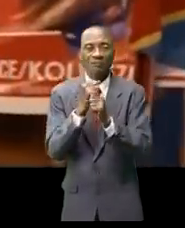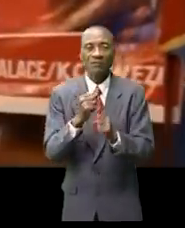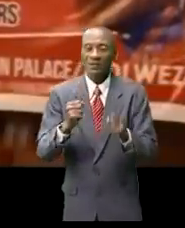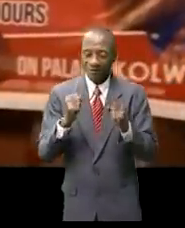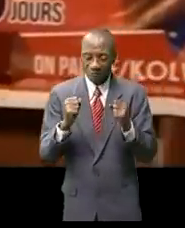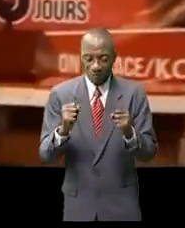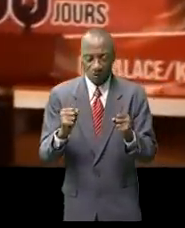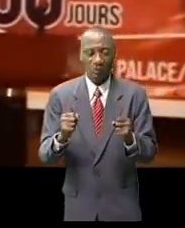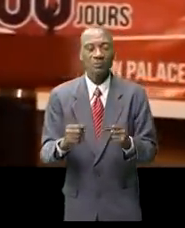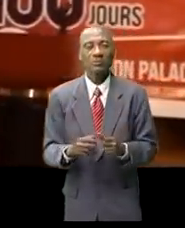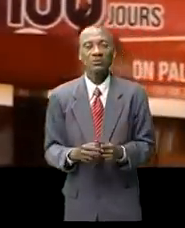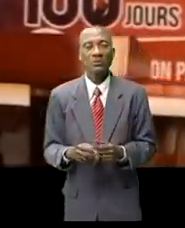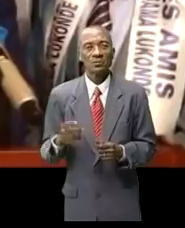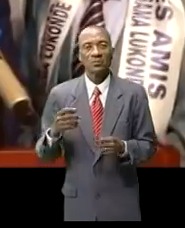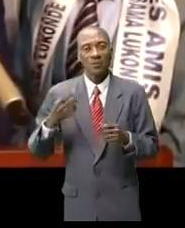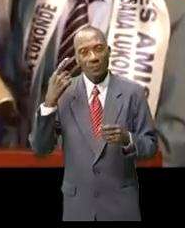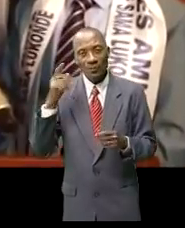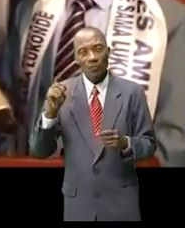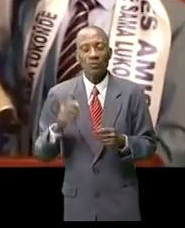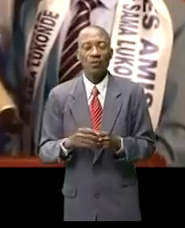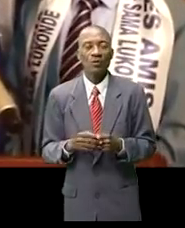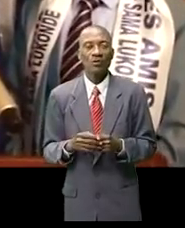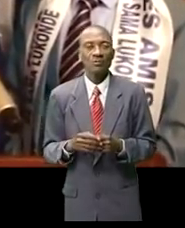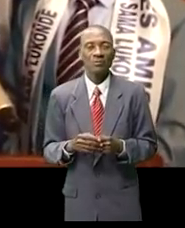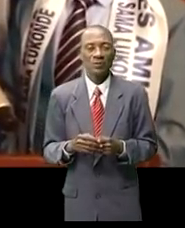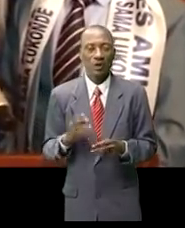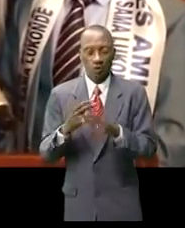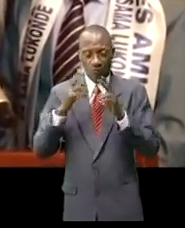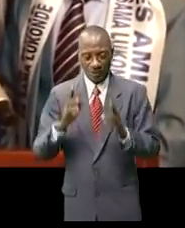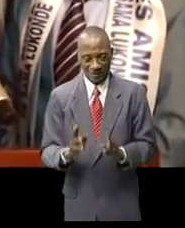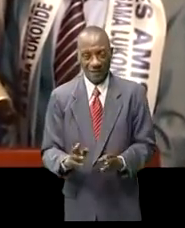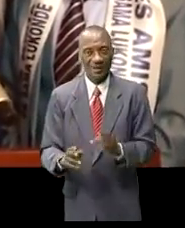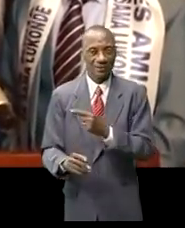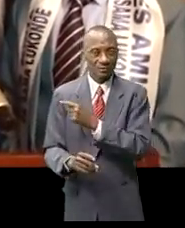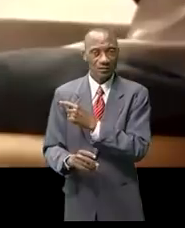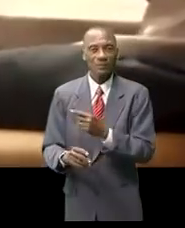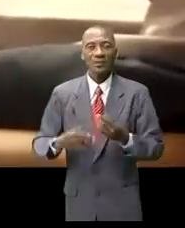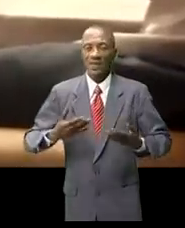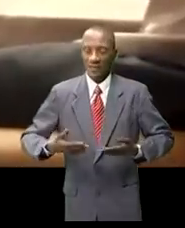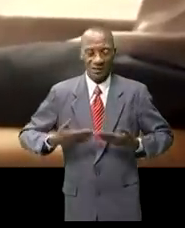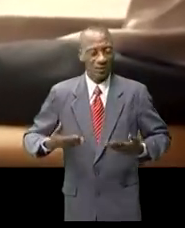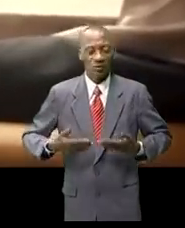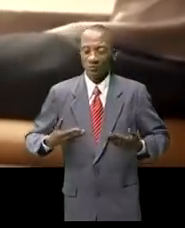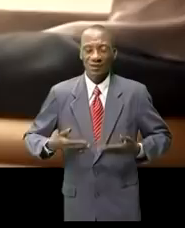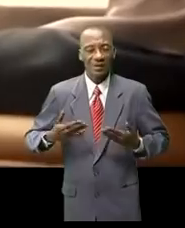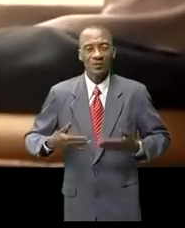Sama. Motif de satisfaction pour le coordonnateur de Azalou Ben Yemboué, renchéri par Sami Moufouta, coordonnateur adjoint chargé